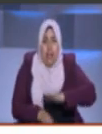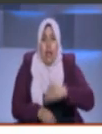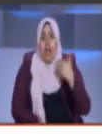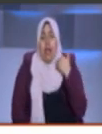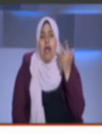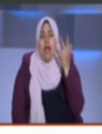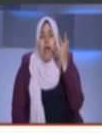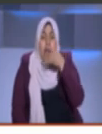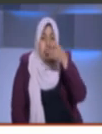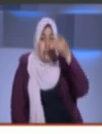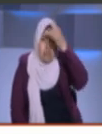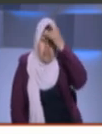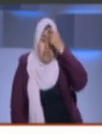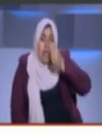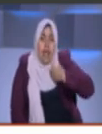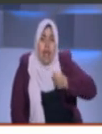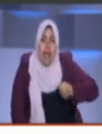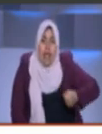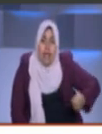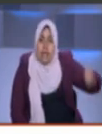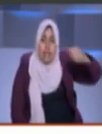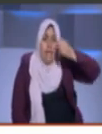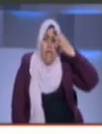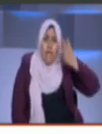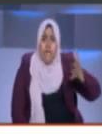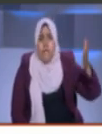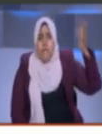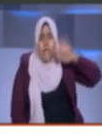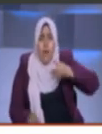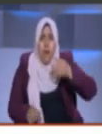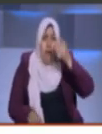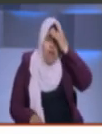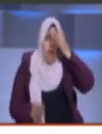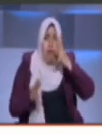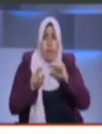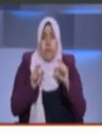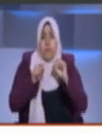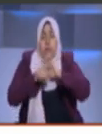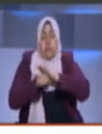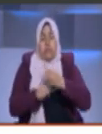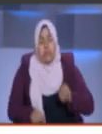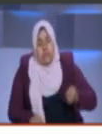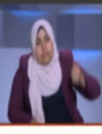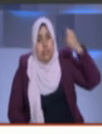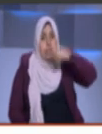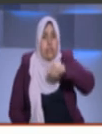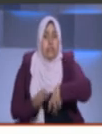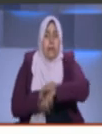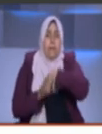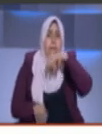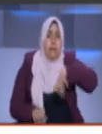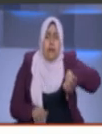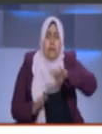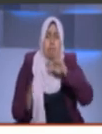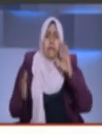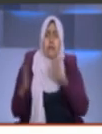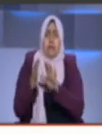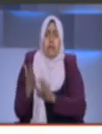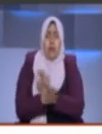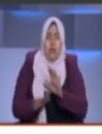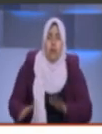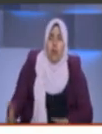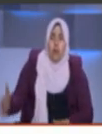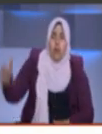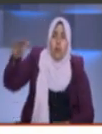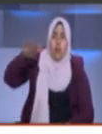قبل تفشي هذا الوباء، أنا بعتقد أنه أي منطقة ستواجه موجة جديدة من